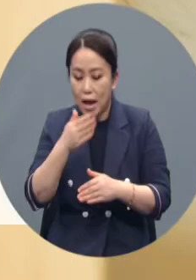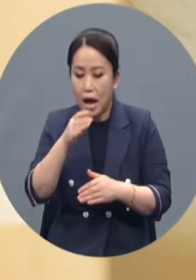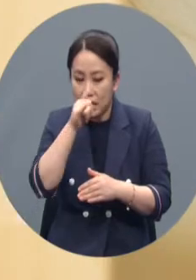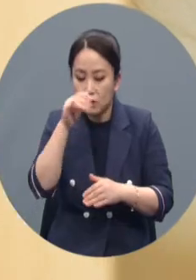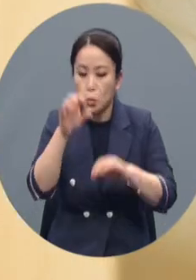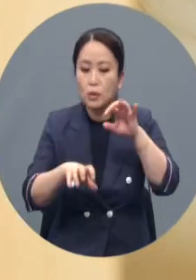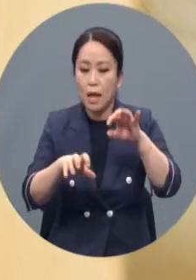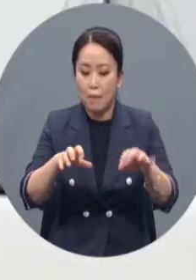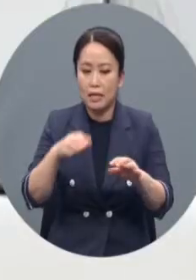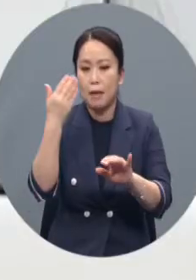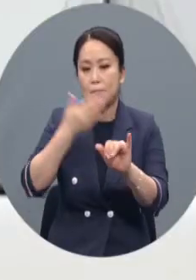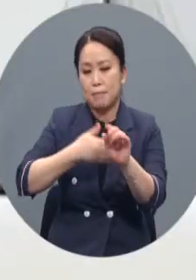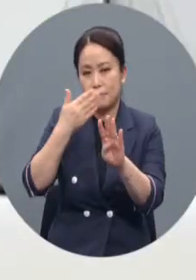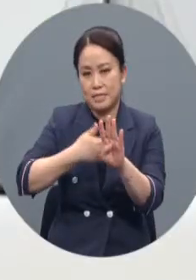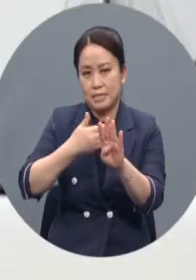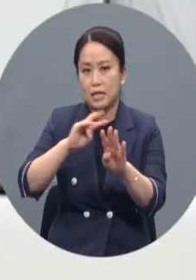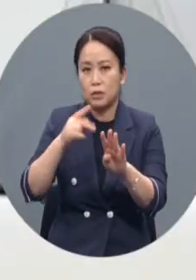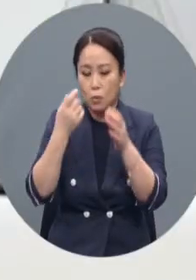비프도 신설됐습니다.